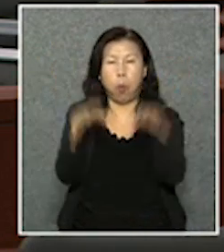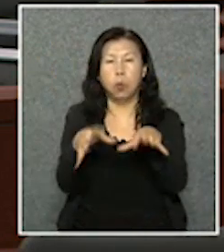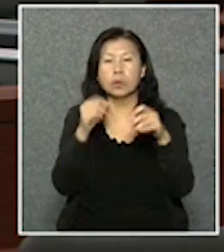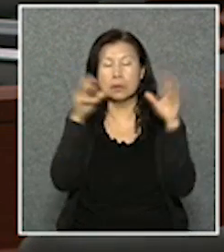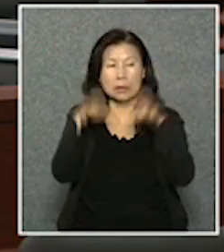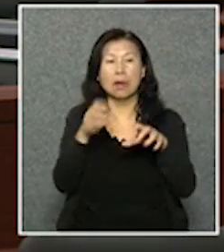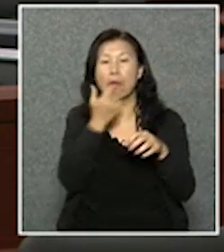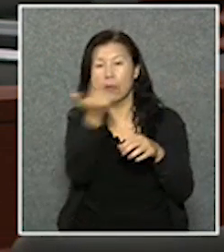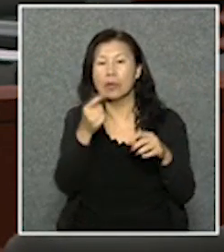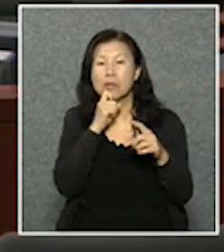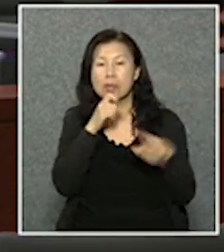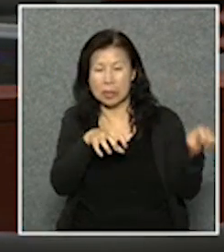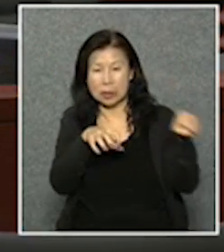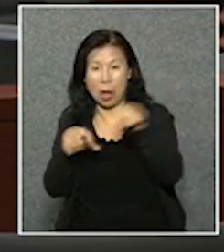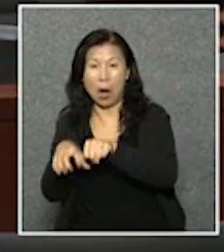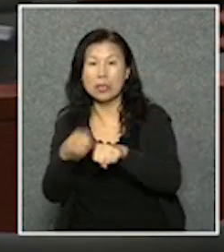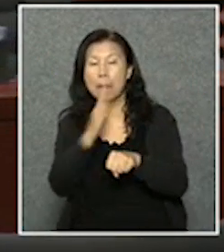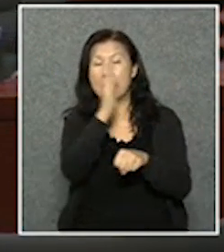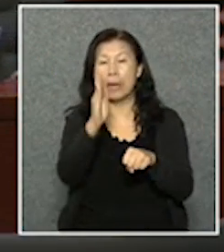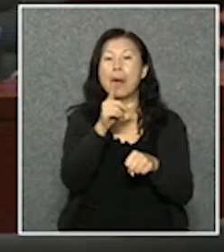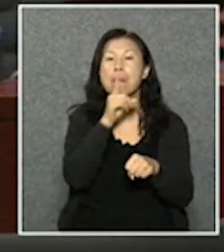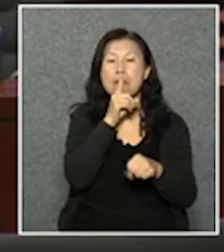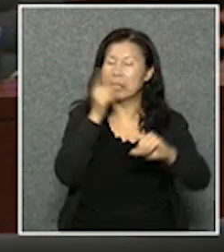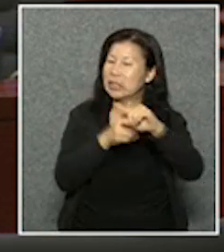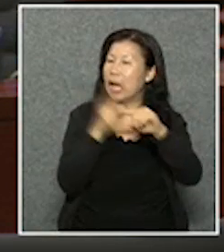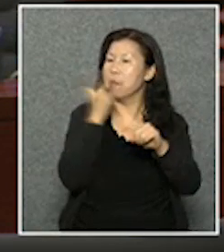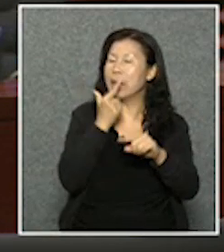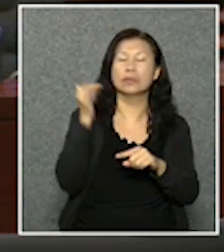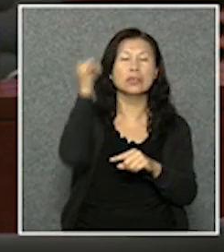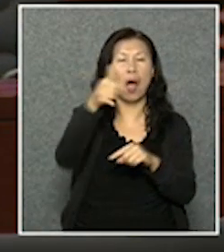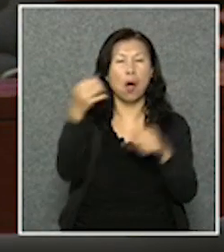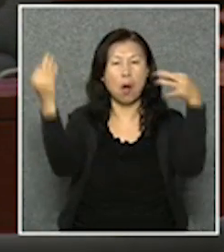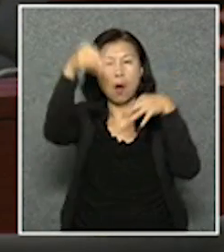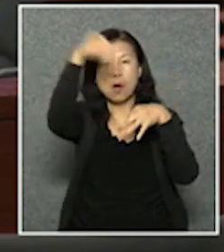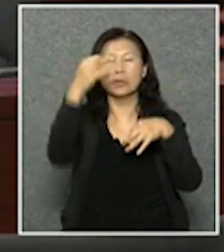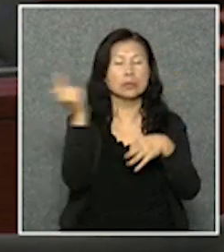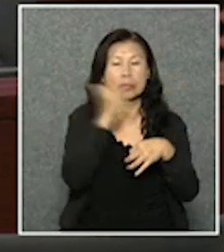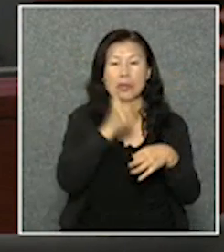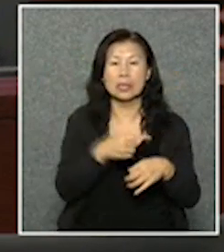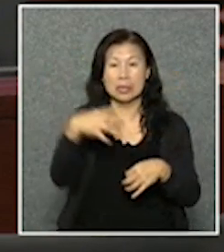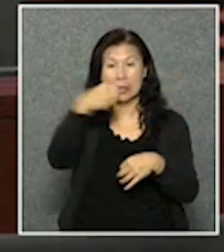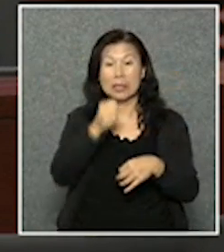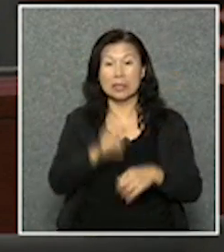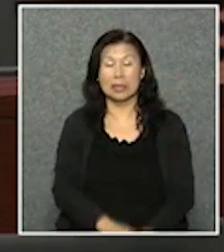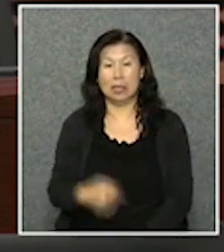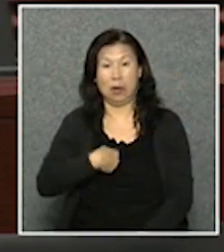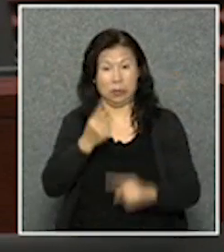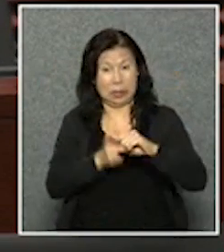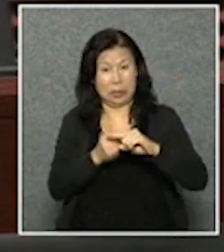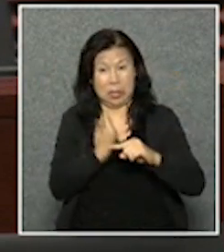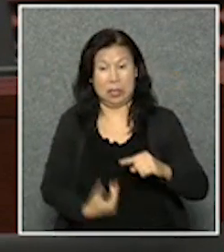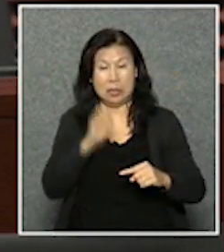啦，所以咧，我哋啲拖住 B B 啲媽媽咧，就唔中意去海洋公園嘅。阿主席，我話俾你聽